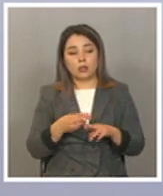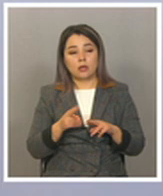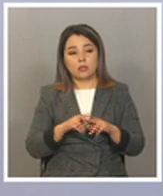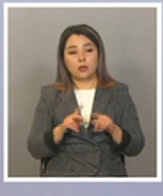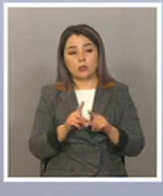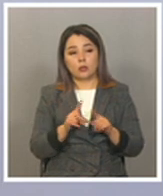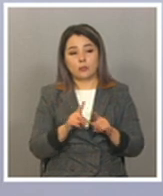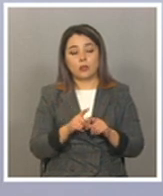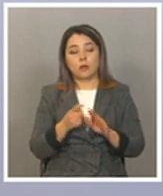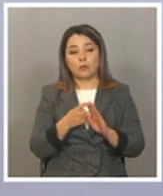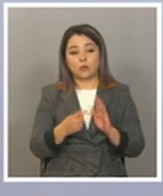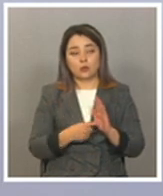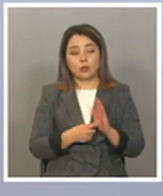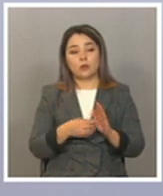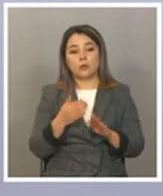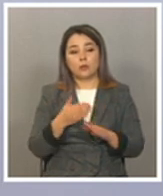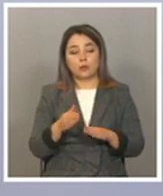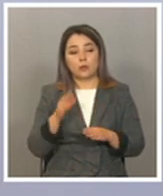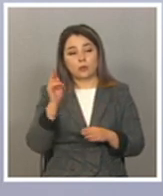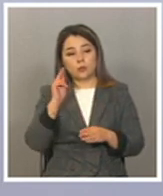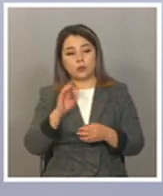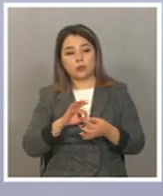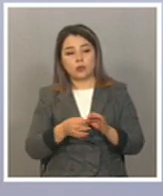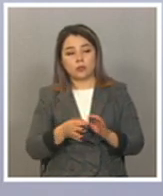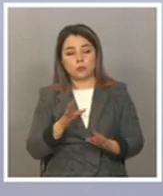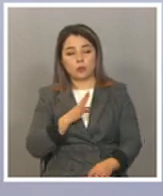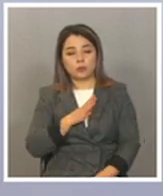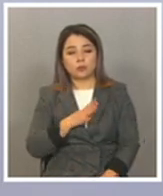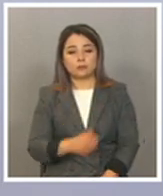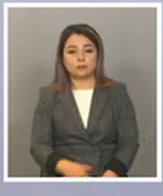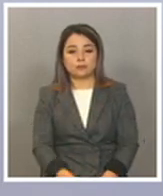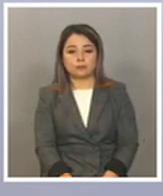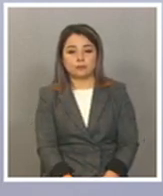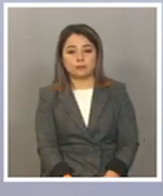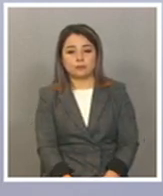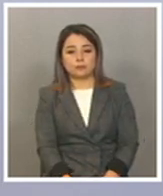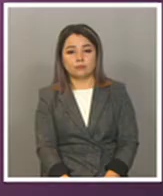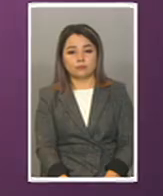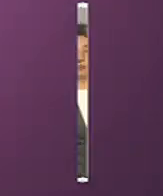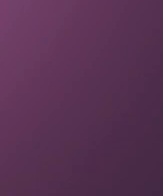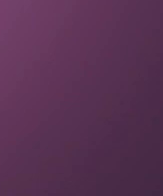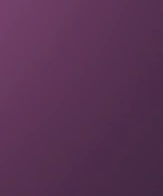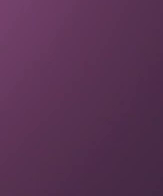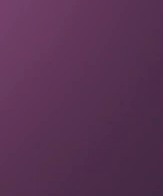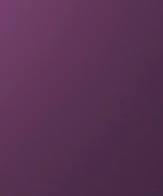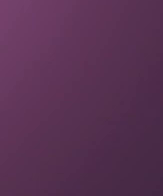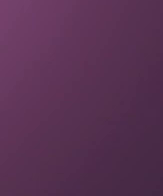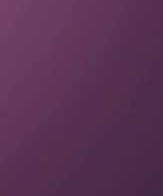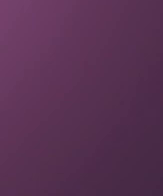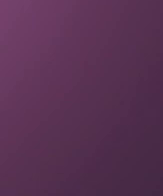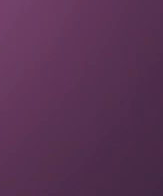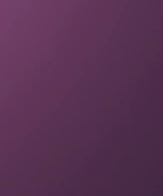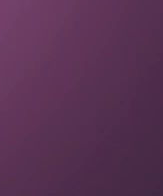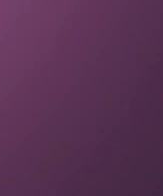теңдеулер құрып шешуді үйрендіңіздер. Сабағымыз аяқталды. Сау болыңыздар.